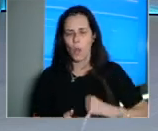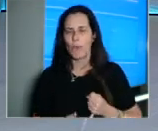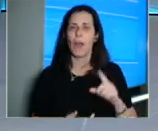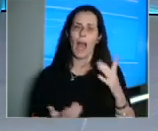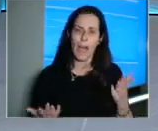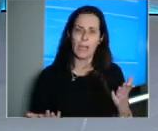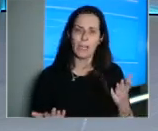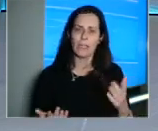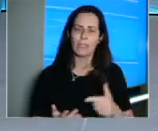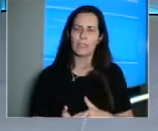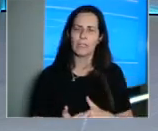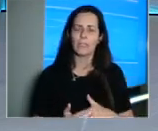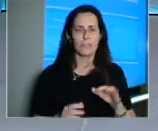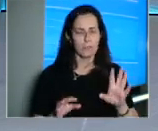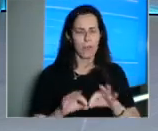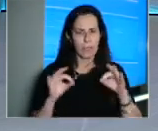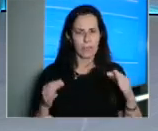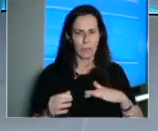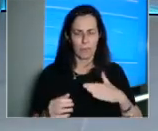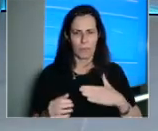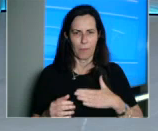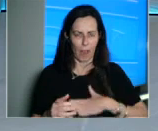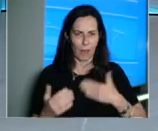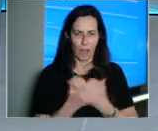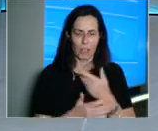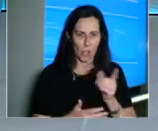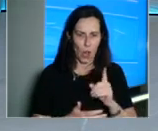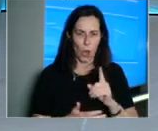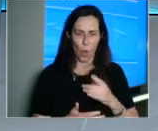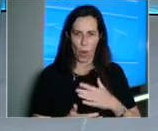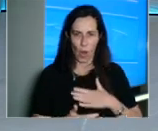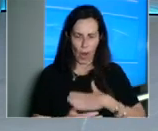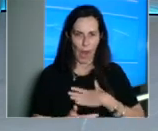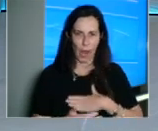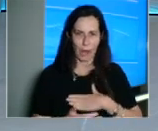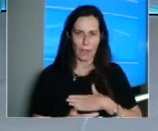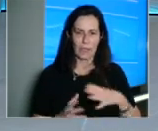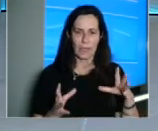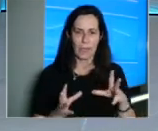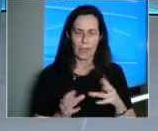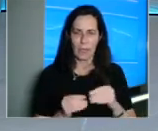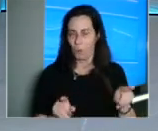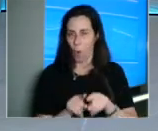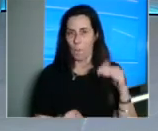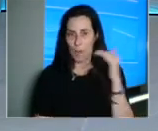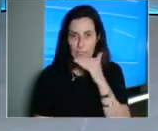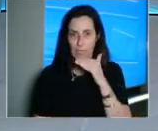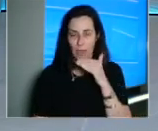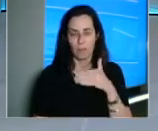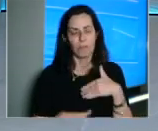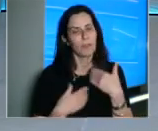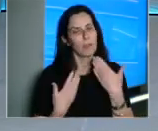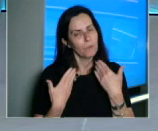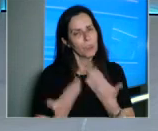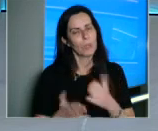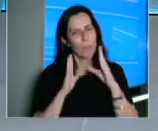אז ככה לוקחים חג חדש, אומנם הוא לא חג כל כך עם, מה שנקרא, בכמות שנים כמו חג הפסח, ומחזקים